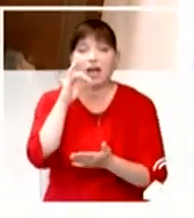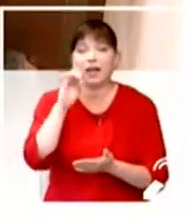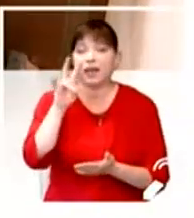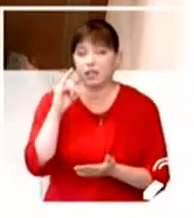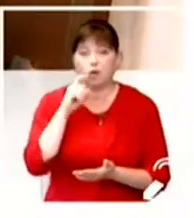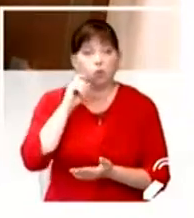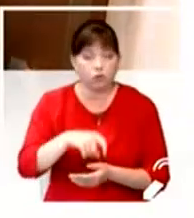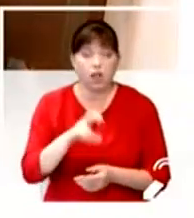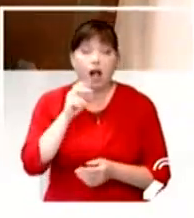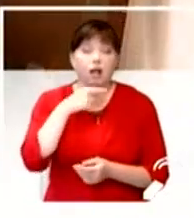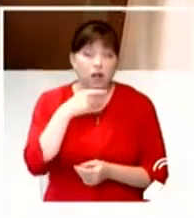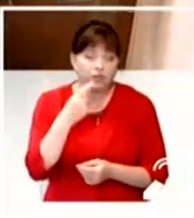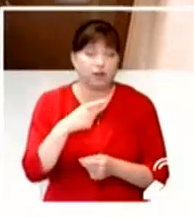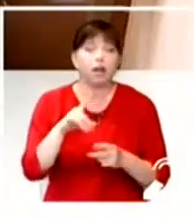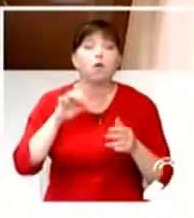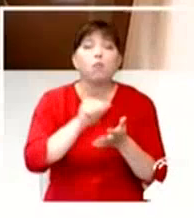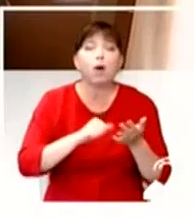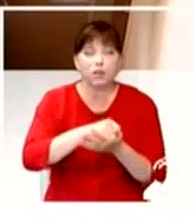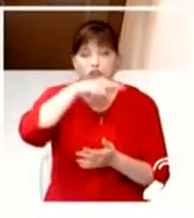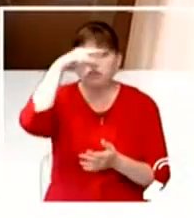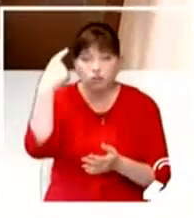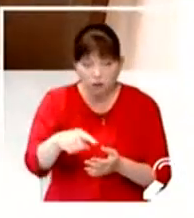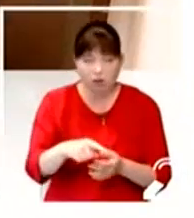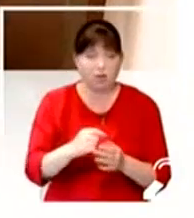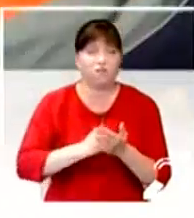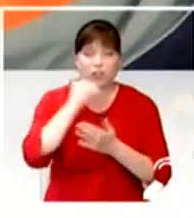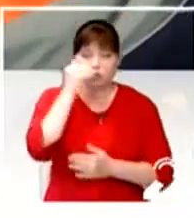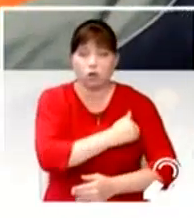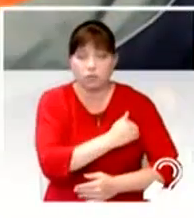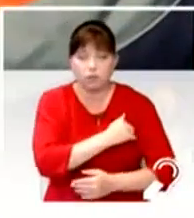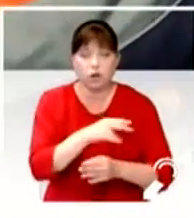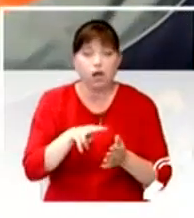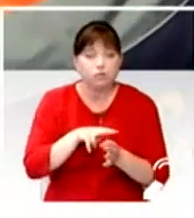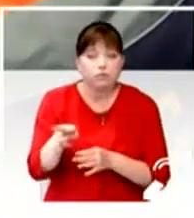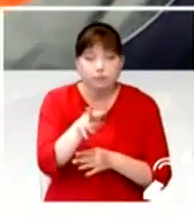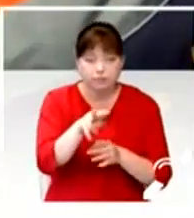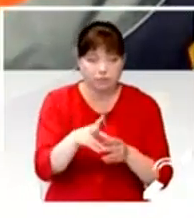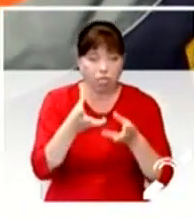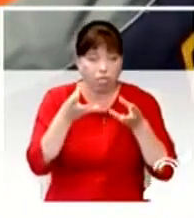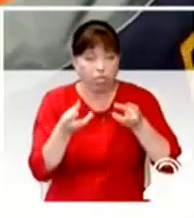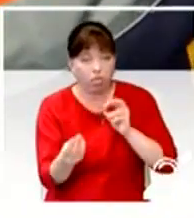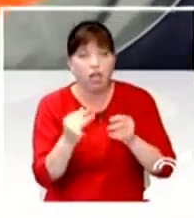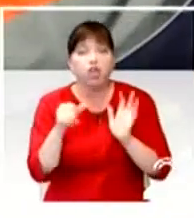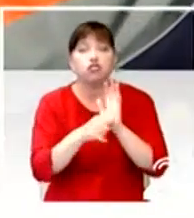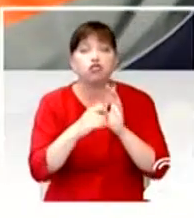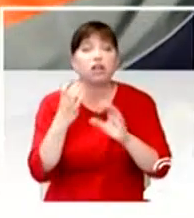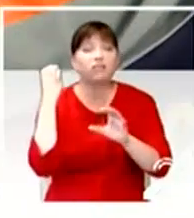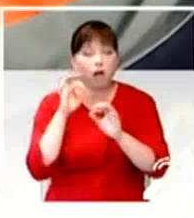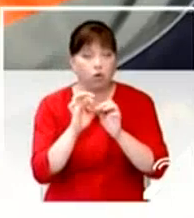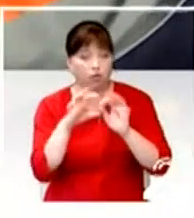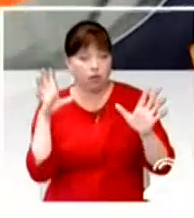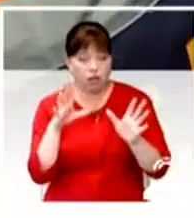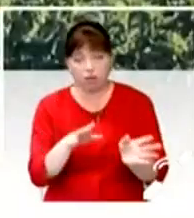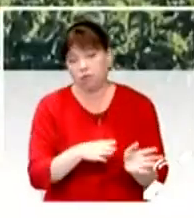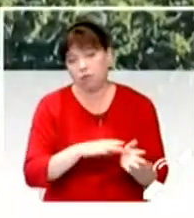Potrivit informațiilor preliminare, din cauza temperaturilor extrem de înalte, șinele și-au pierdut din rezistență, iar 6 vagoane s-au desprins și au